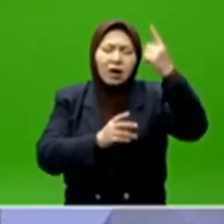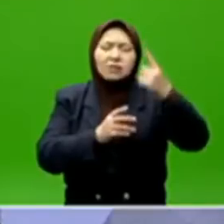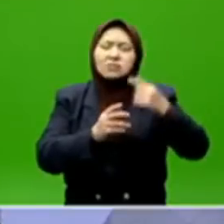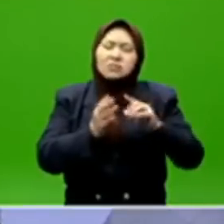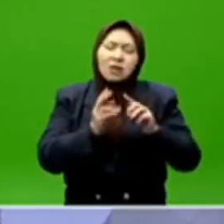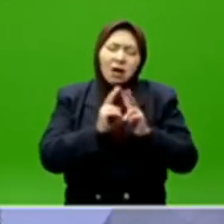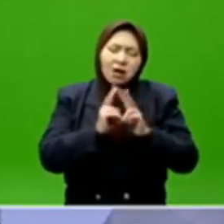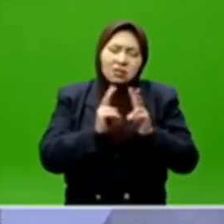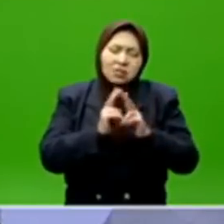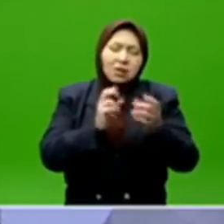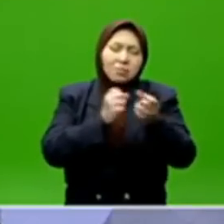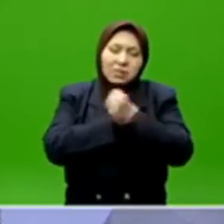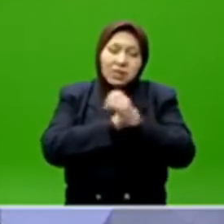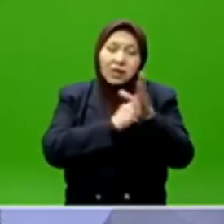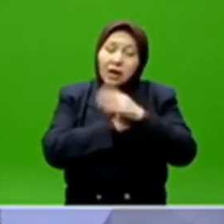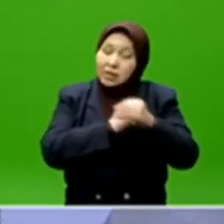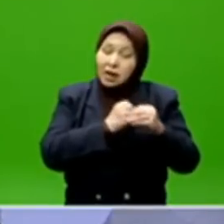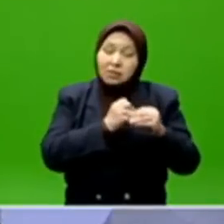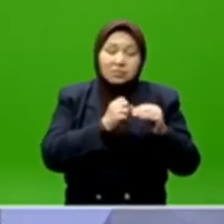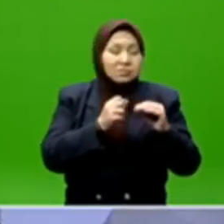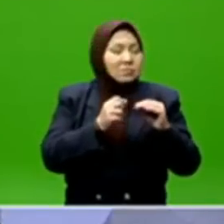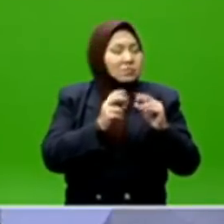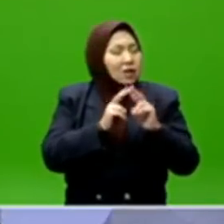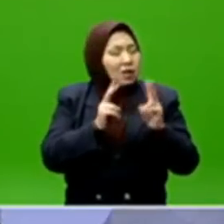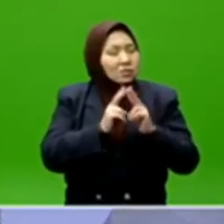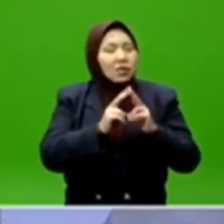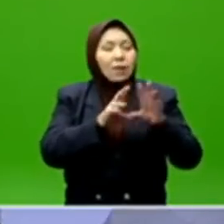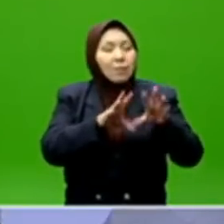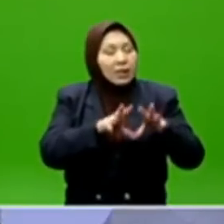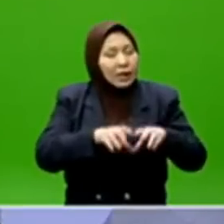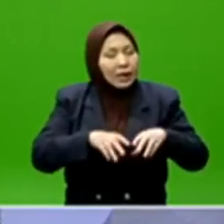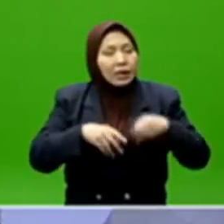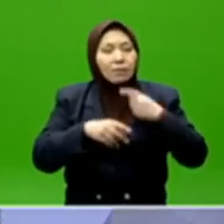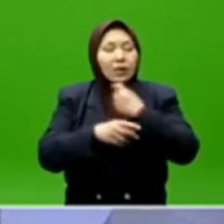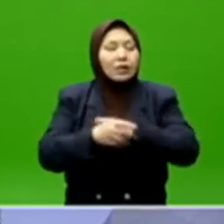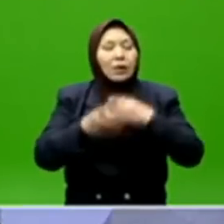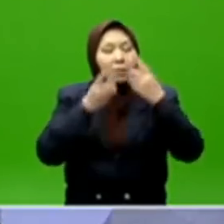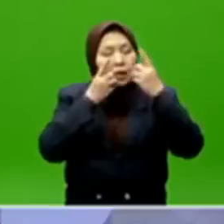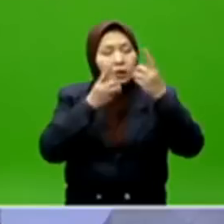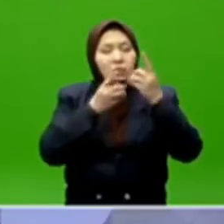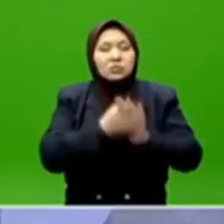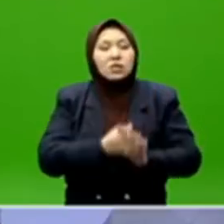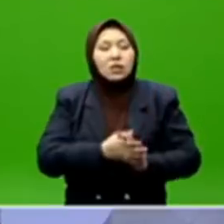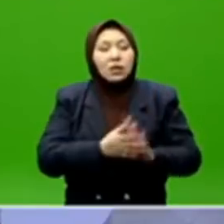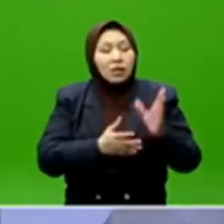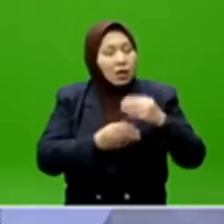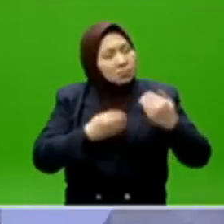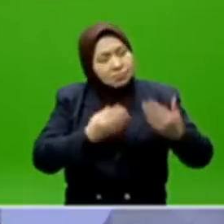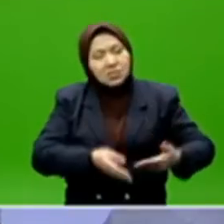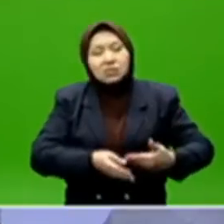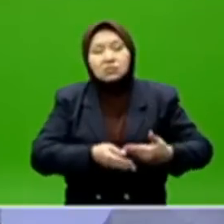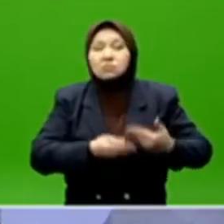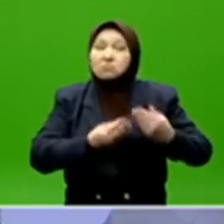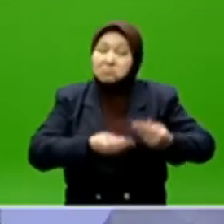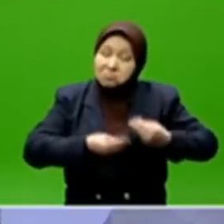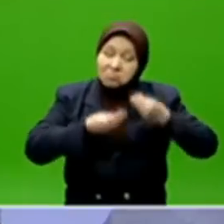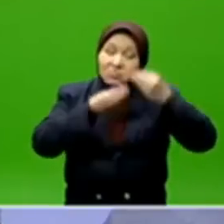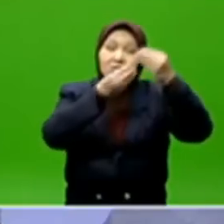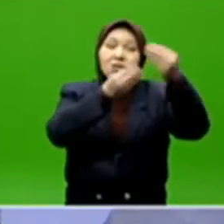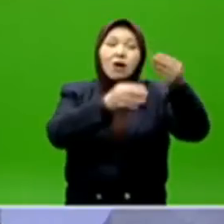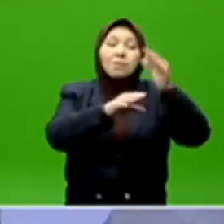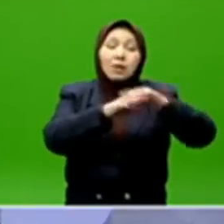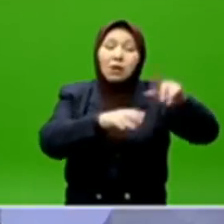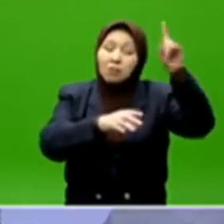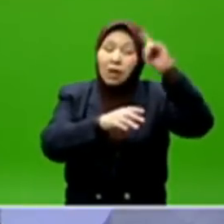engkau adalah penyayang. Jadi dengan puji pada Allah ini menyebabkan serahkan pada Allah. Betul. Ya, tak ada pula kutuk